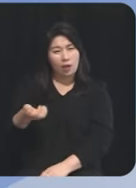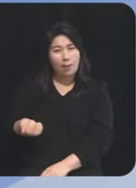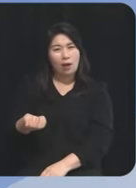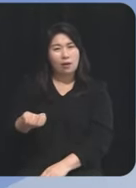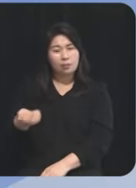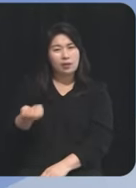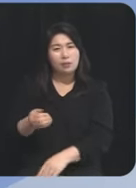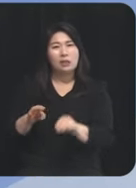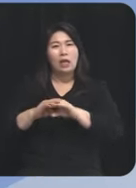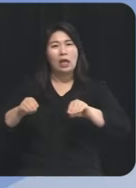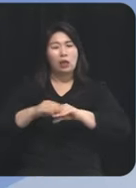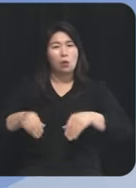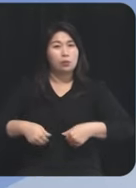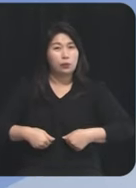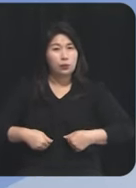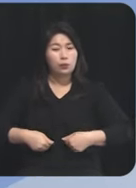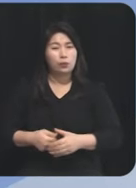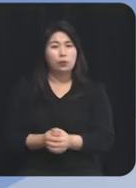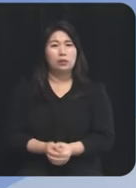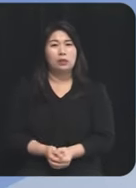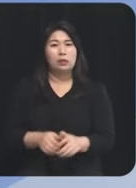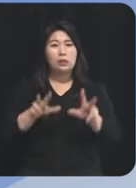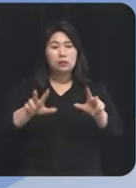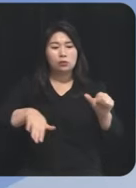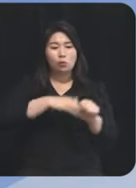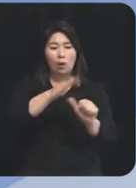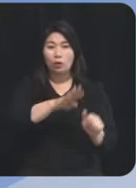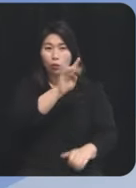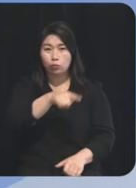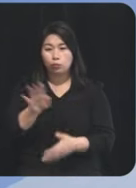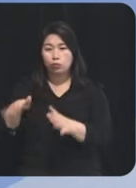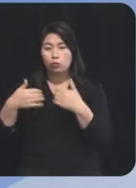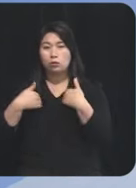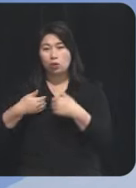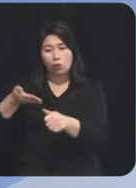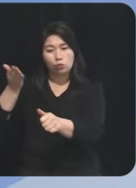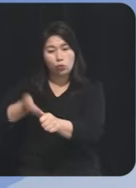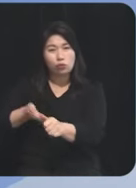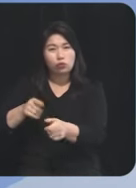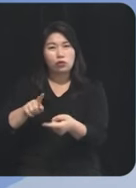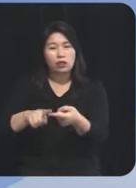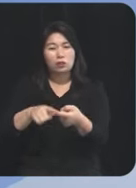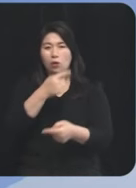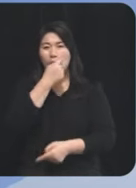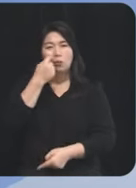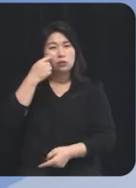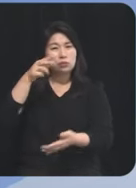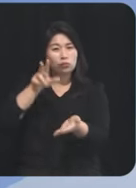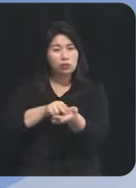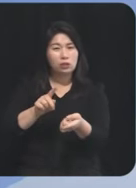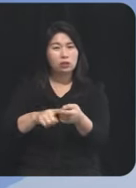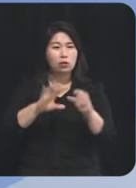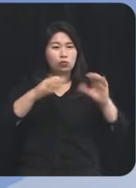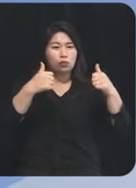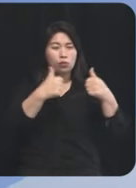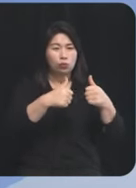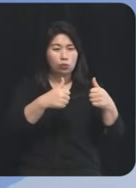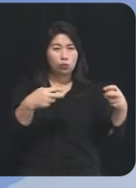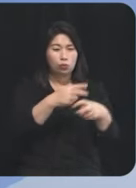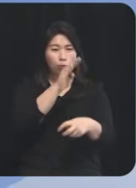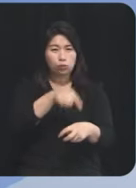하고 지나가야 됩니다. 아직도 환경부와 도가 요구하고 있는 검증 사항에 대해서 국토부는 명확히 답을 해야